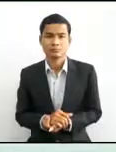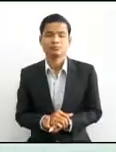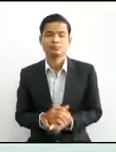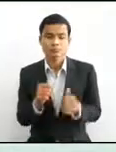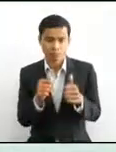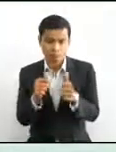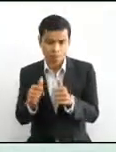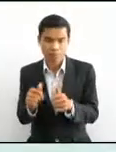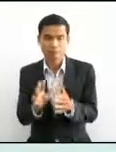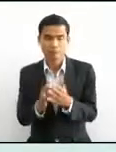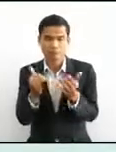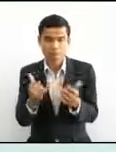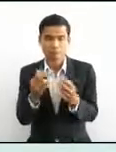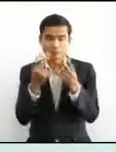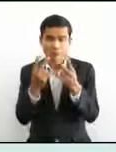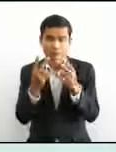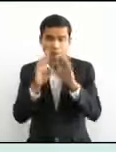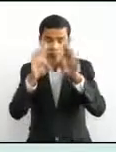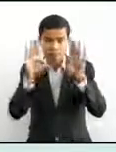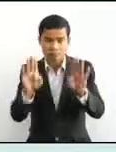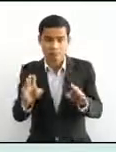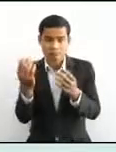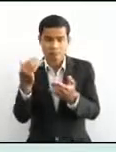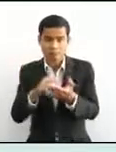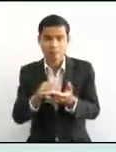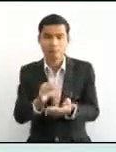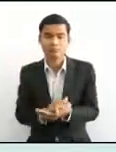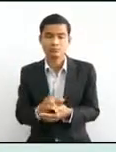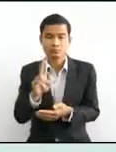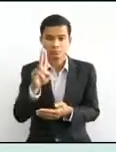cha là ông con à lấy tiếng toàn chim mồi này kêu từng ăn nía nè o